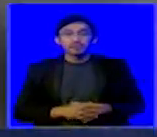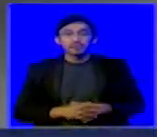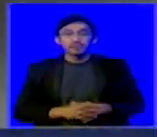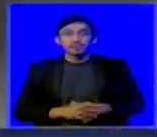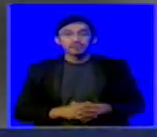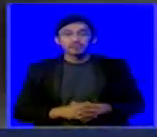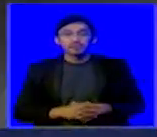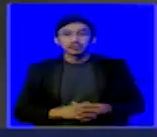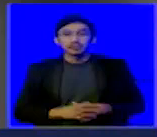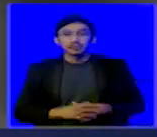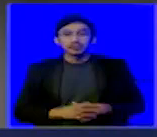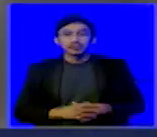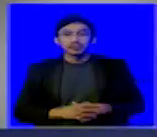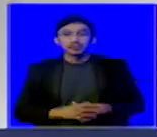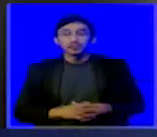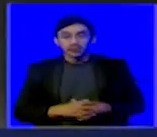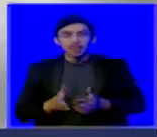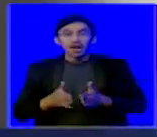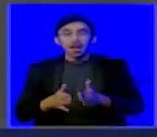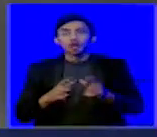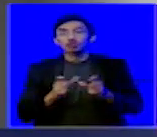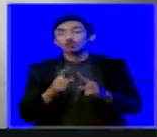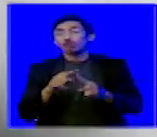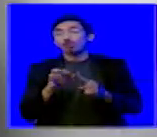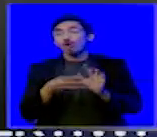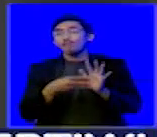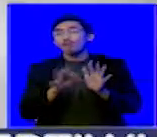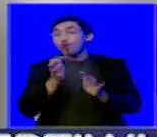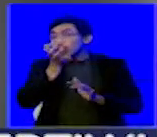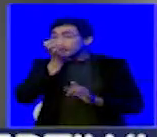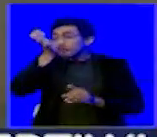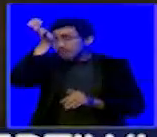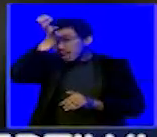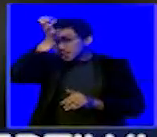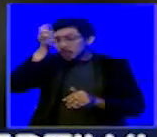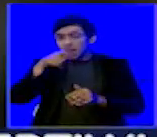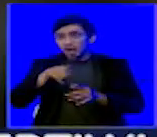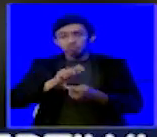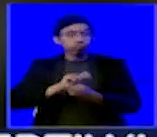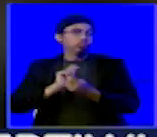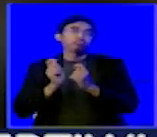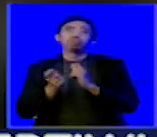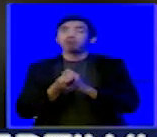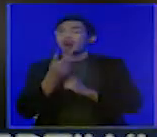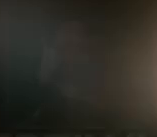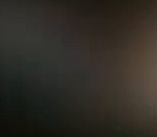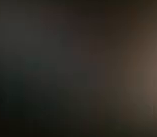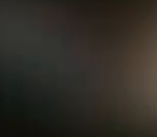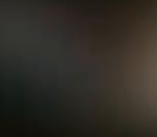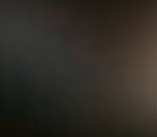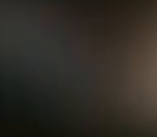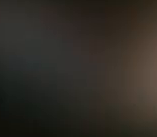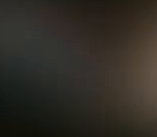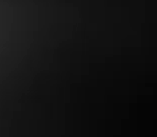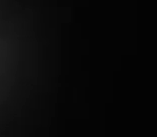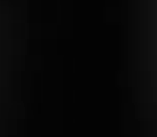Suasana rumah warga di Jalan Sutomo, Banjar Blong Gedek, Pemecutan Kaja, Denpasar Bali berubah mencekam. Gede Nanda, remaja penari, tewas tertusuk